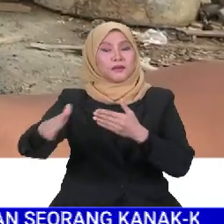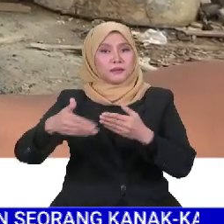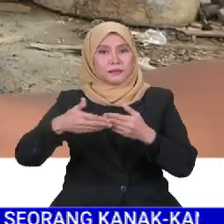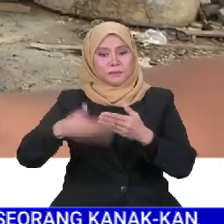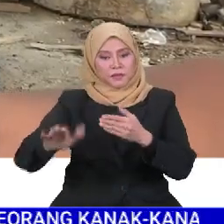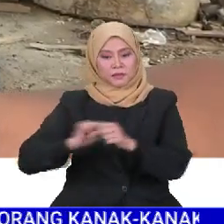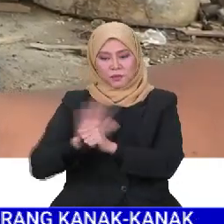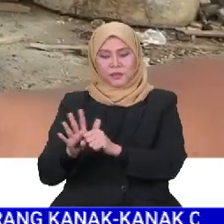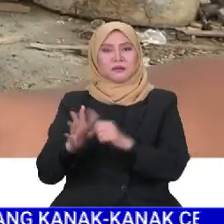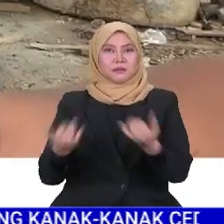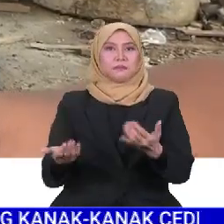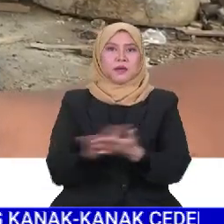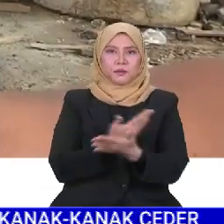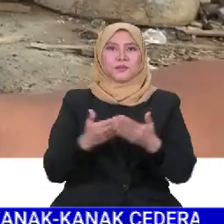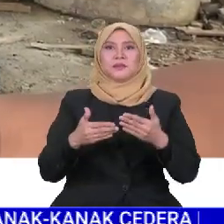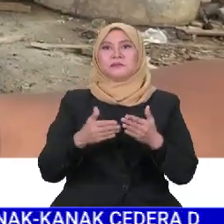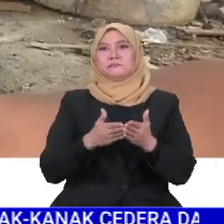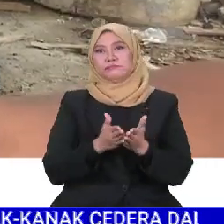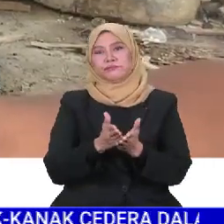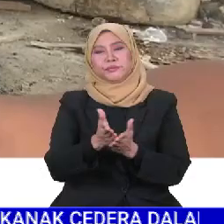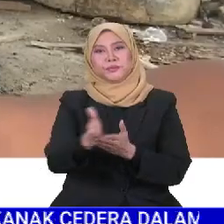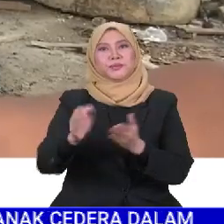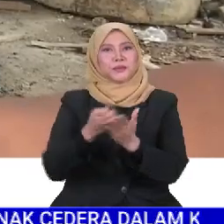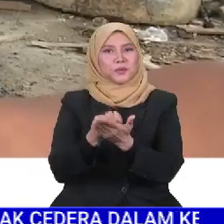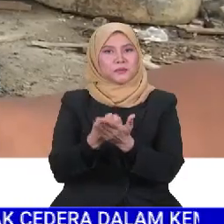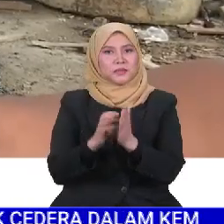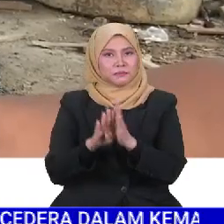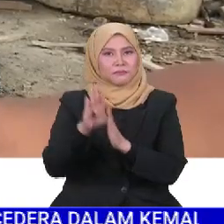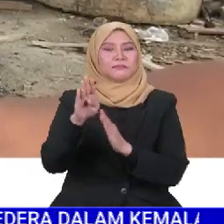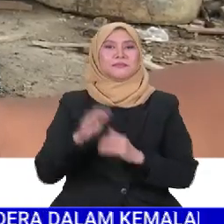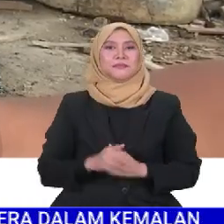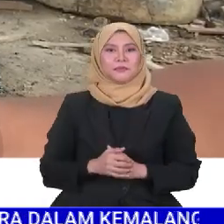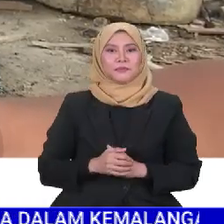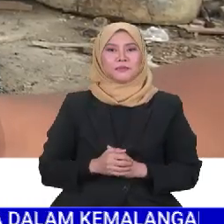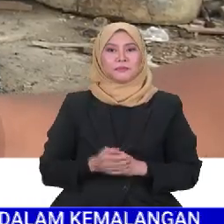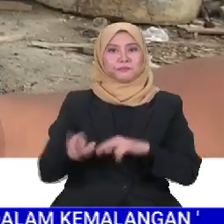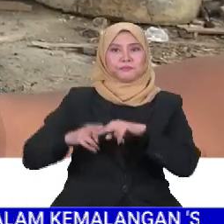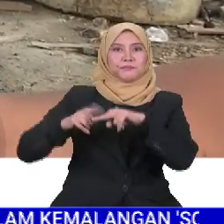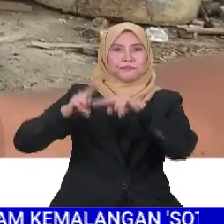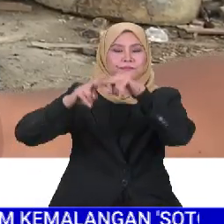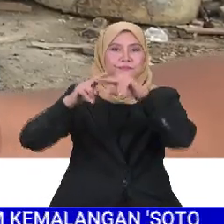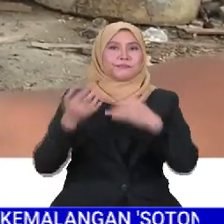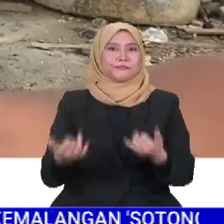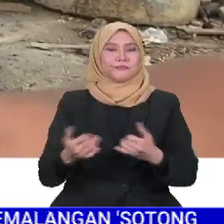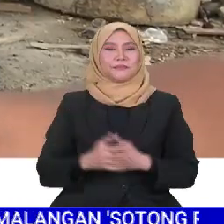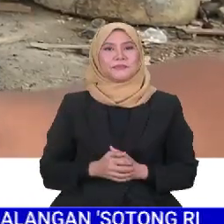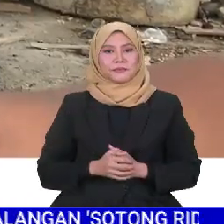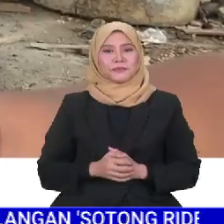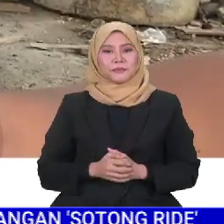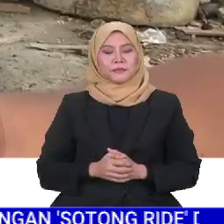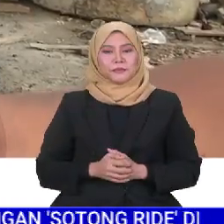lagi. Baru nak terbalik lah. Kiranya kalau setahun kita meningkat semua. Jualan kita dengan apa,